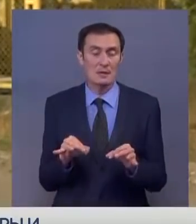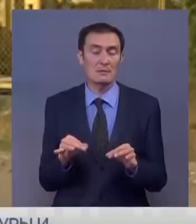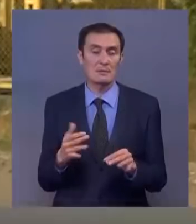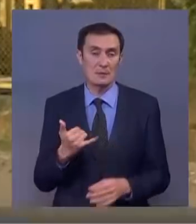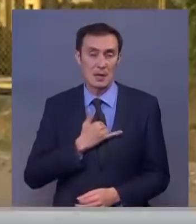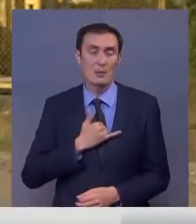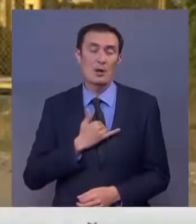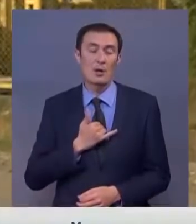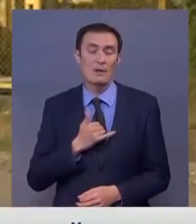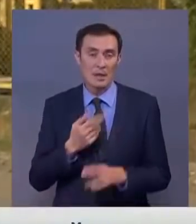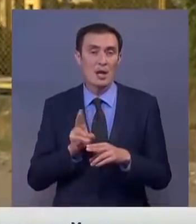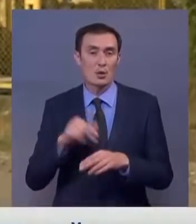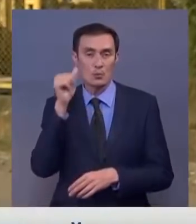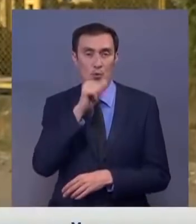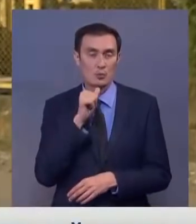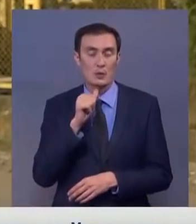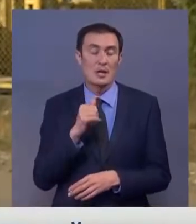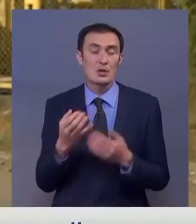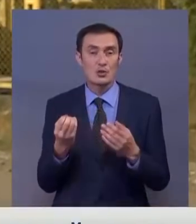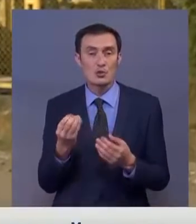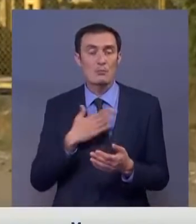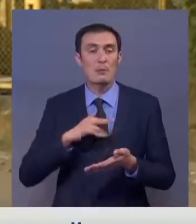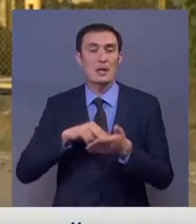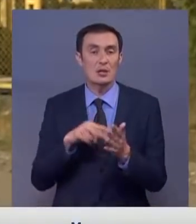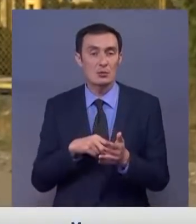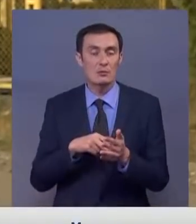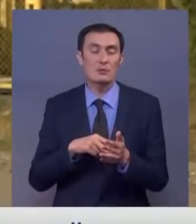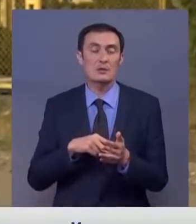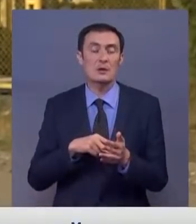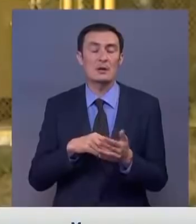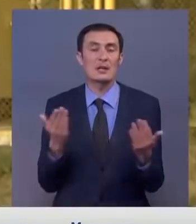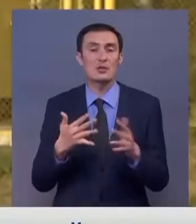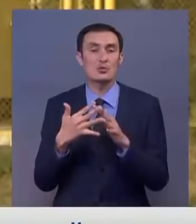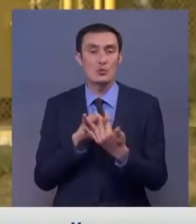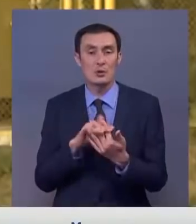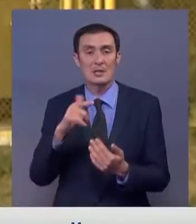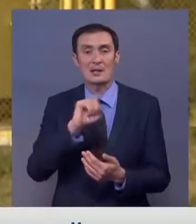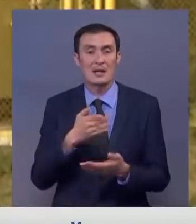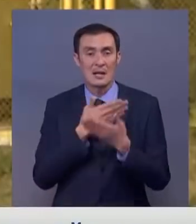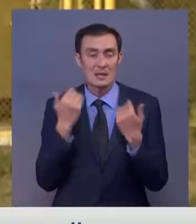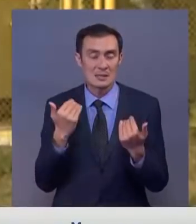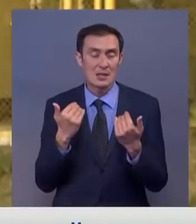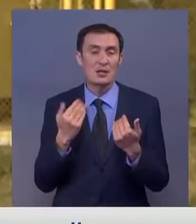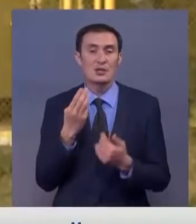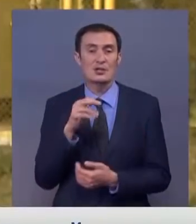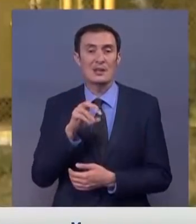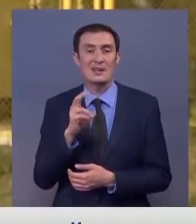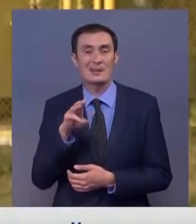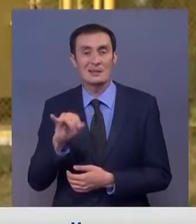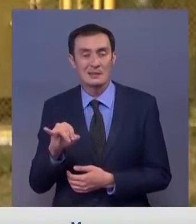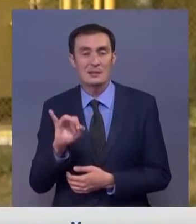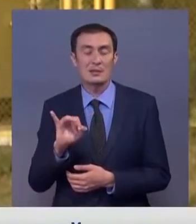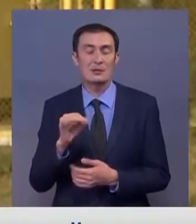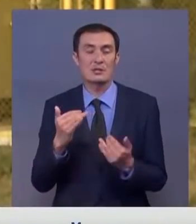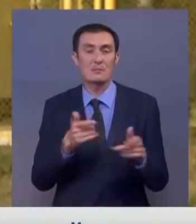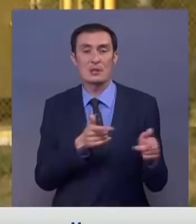нас, тогда в этом году. Еще мы разрабатываем не газифицированные села, Шелекте, Жалчитаспостав,